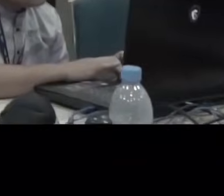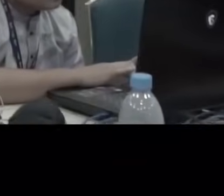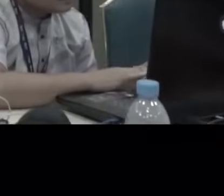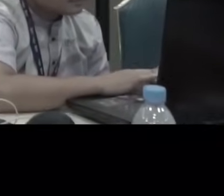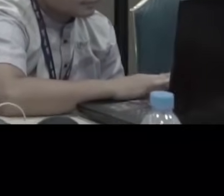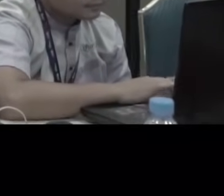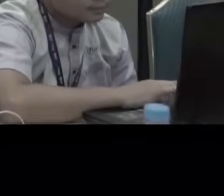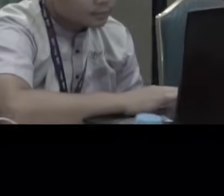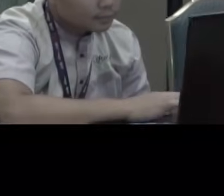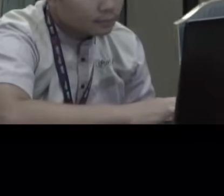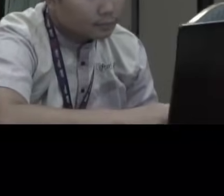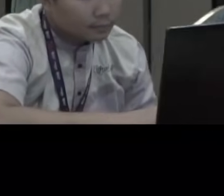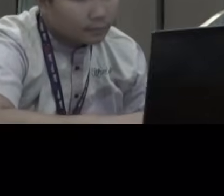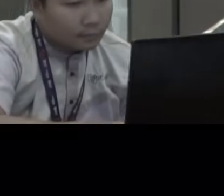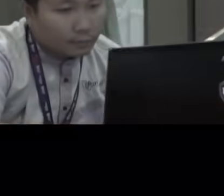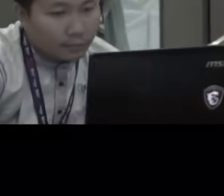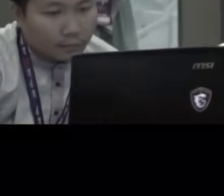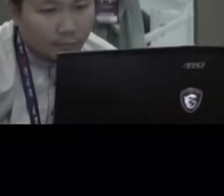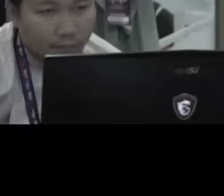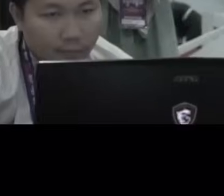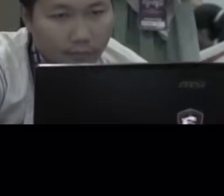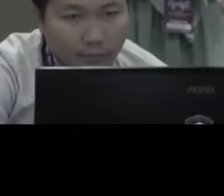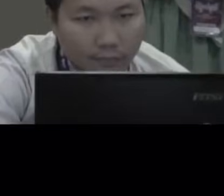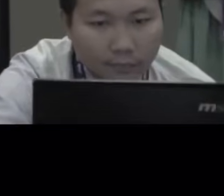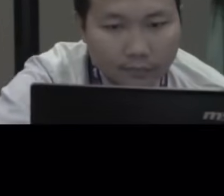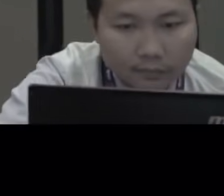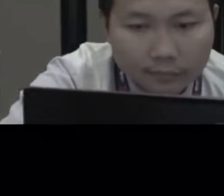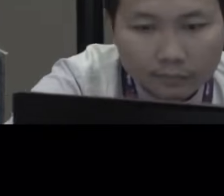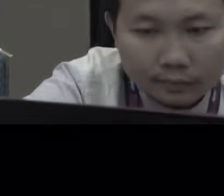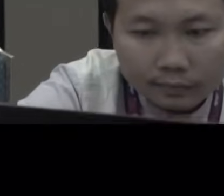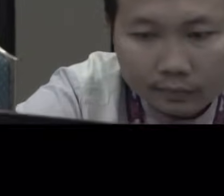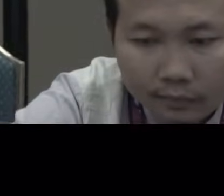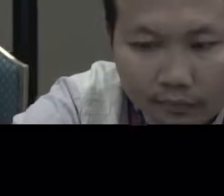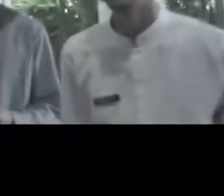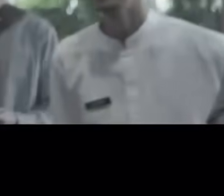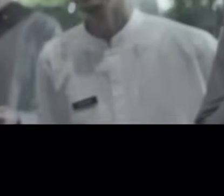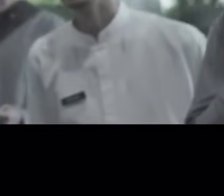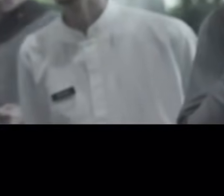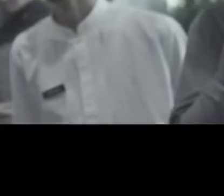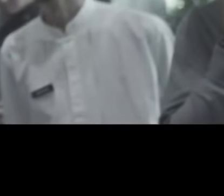masing-masing. Sampai saya nanti kali lagi, sebelum sejarah masakan, langsung aja pimpinnya.